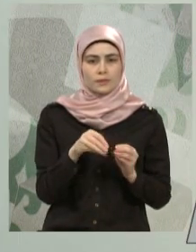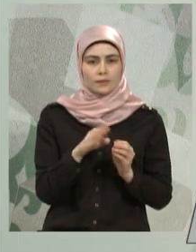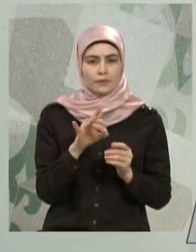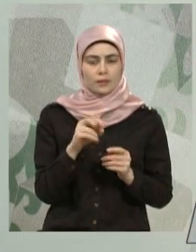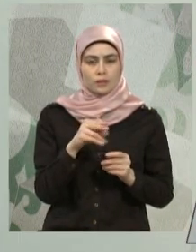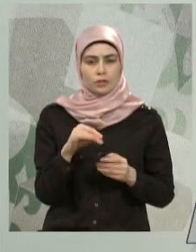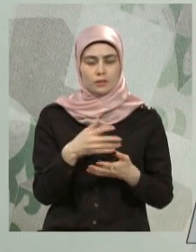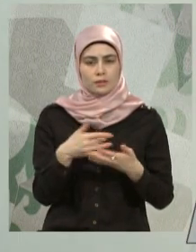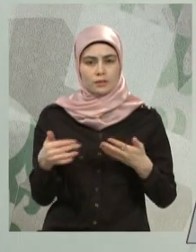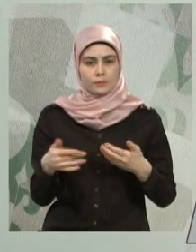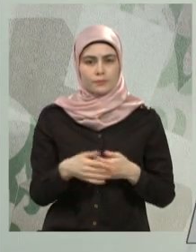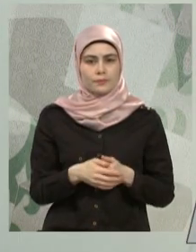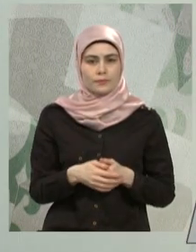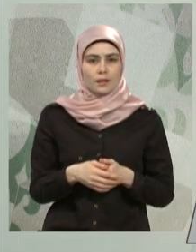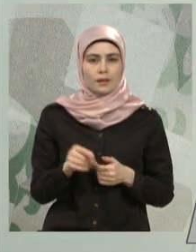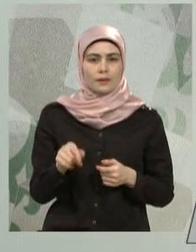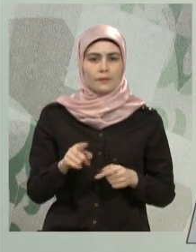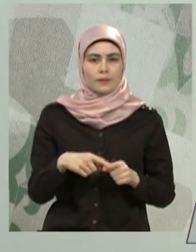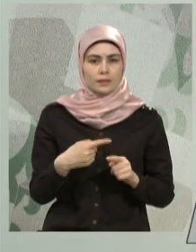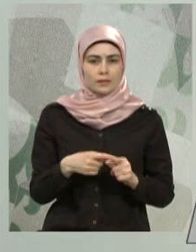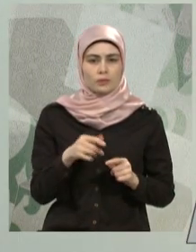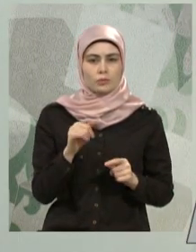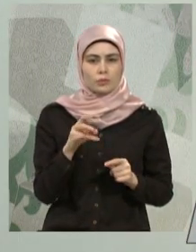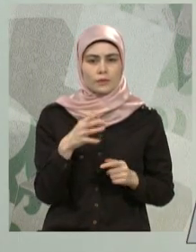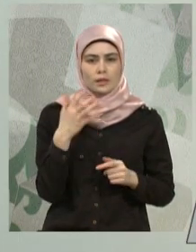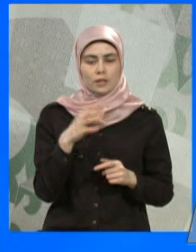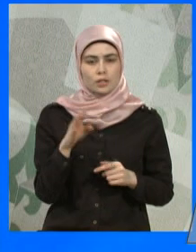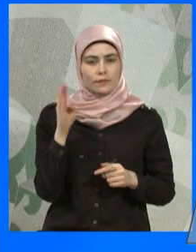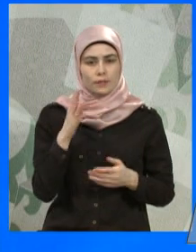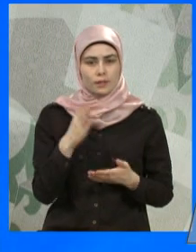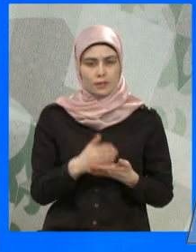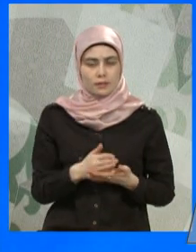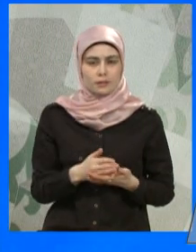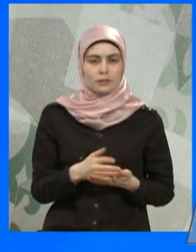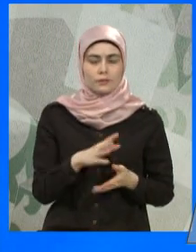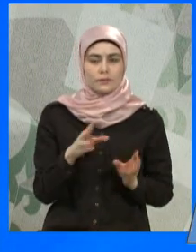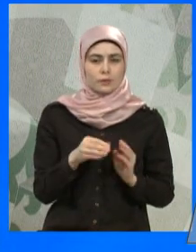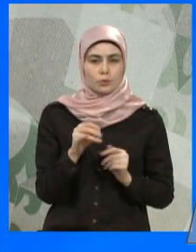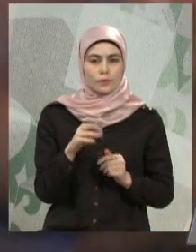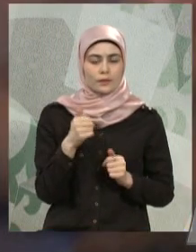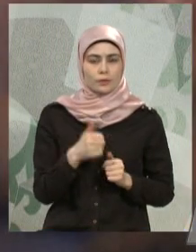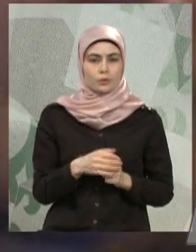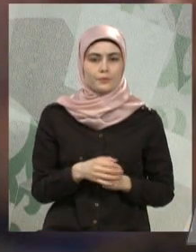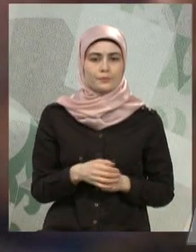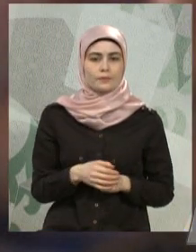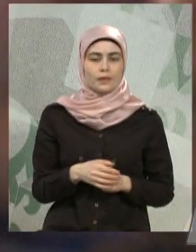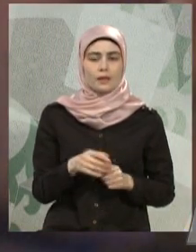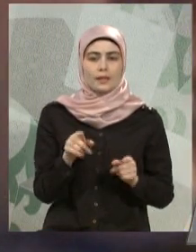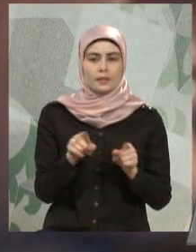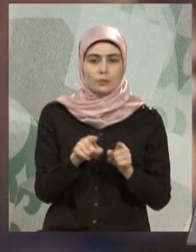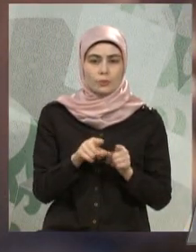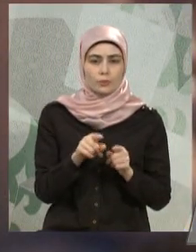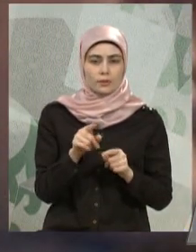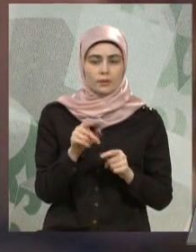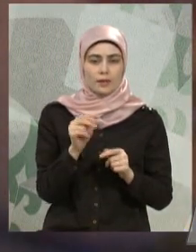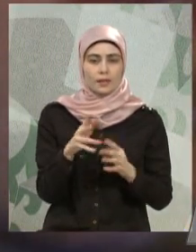этих условиях у нас здесь очень хорошие условия, горячая вода есть. Таких качественных объектов, как ФАП в Яндере, должно быть больше по